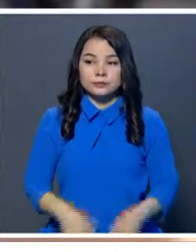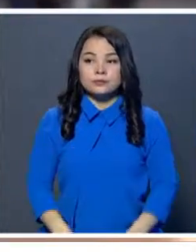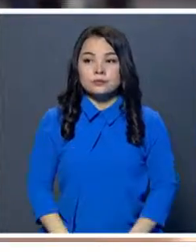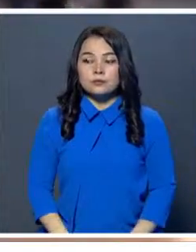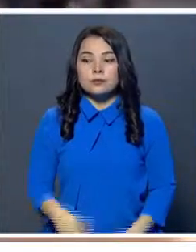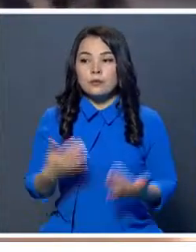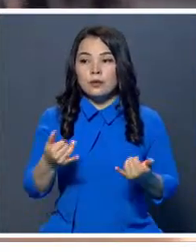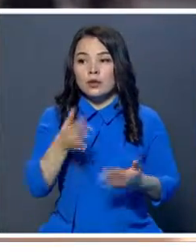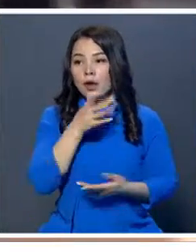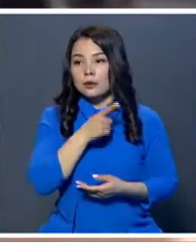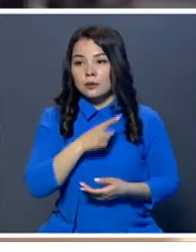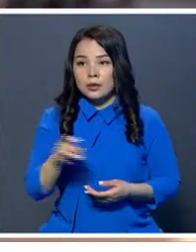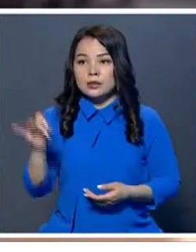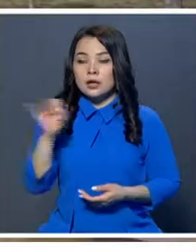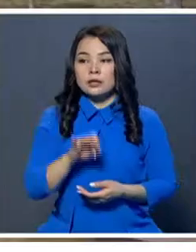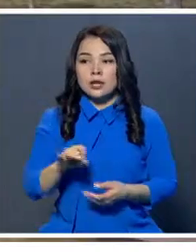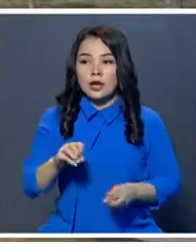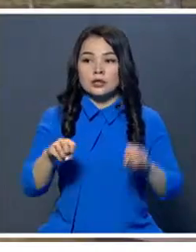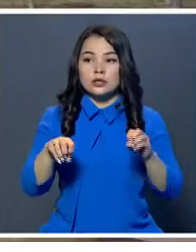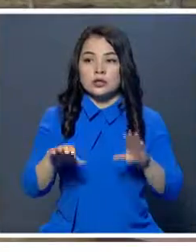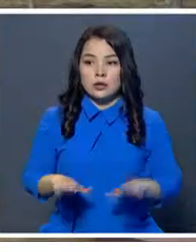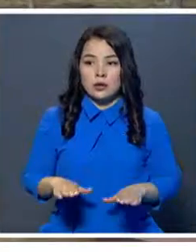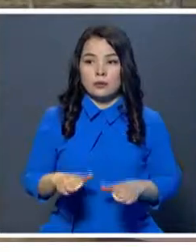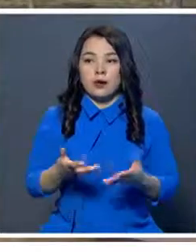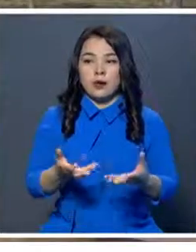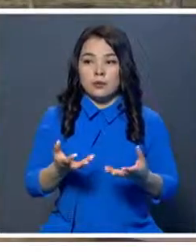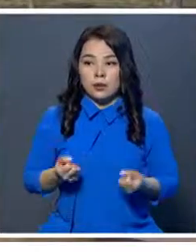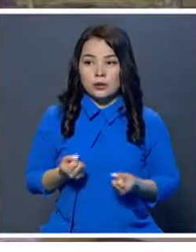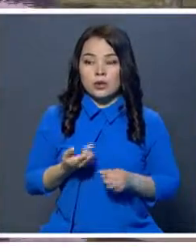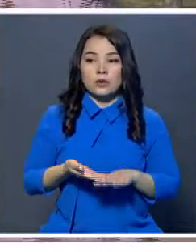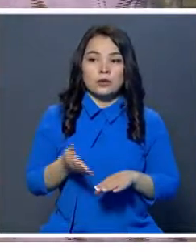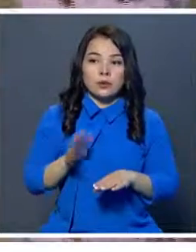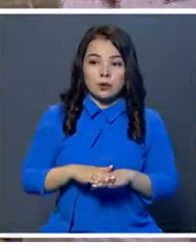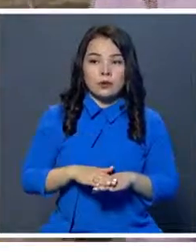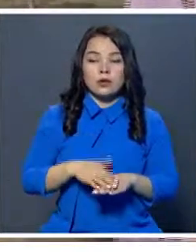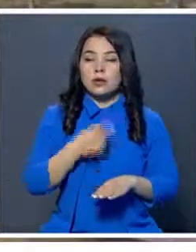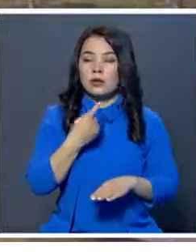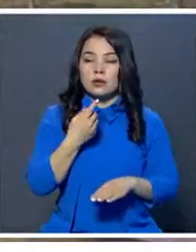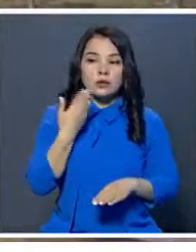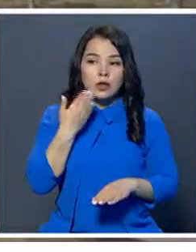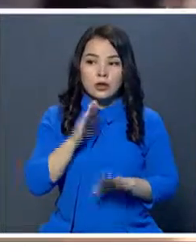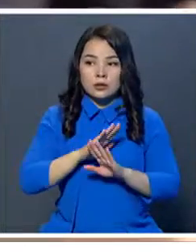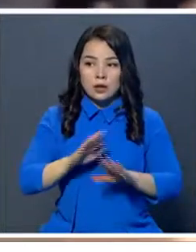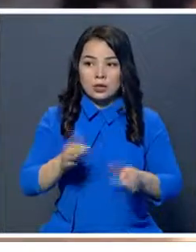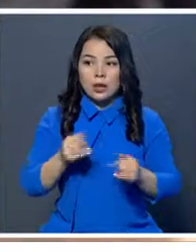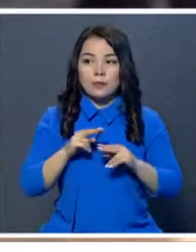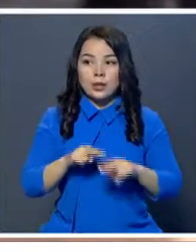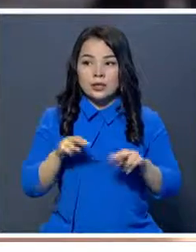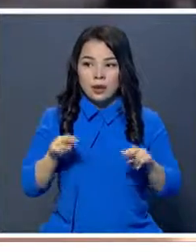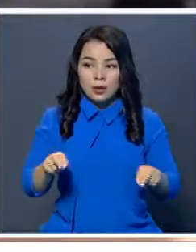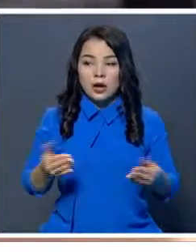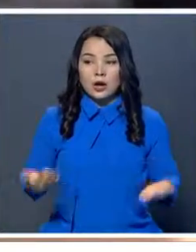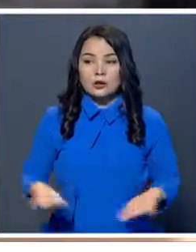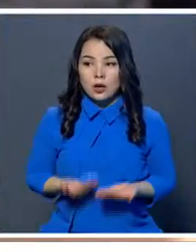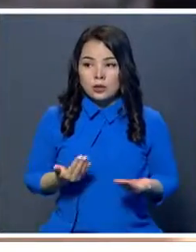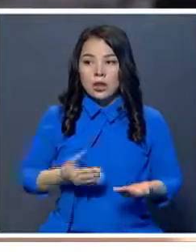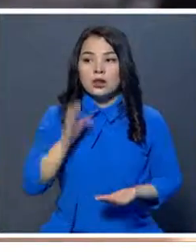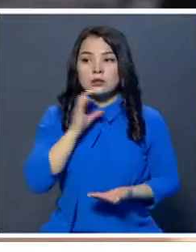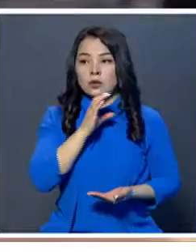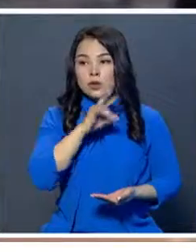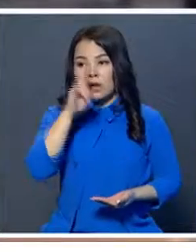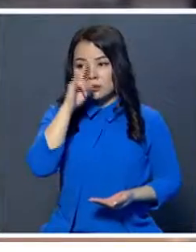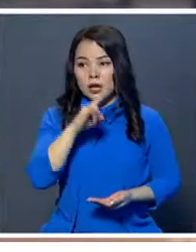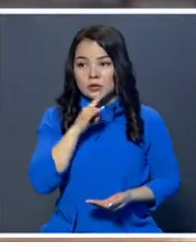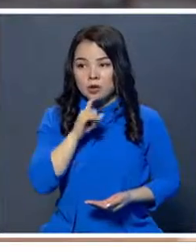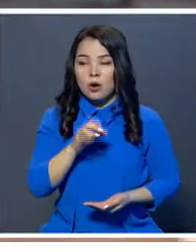өткөлі заманда, осындай тарихи шешім қабылдау жеңілге соқпайды. Сондықтан да біз Петропавл қаласының тұрғындары, Солтүстік Қазақстан облысының